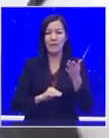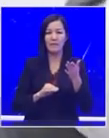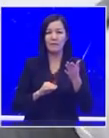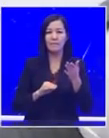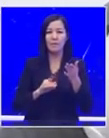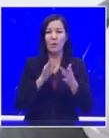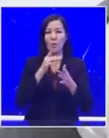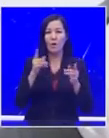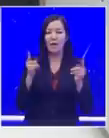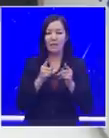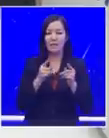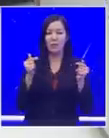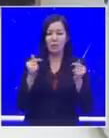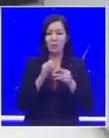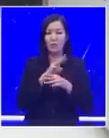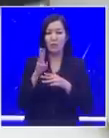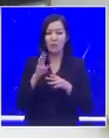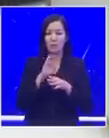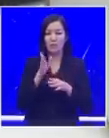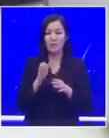жеткізуді қамтамасыз етеді.